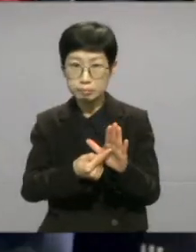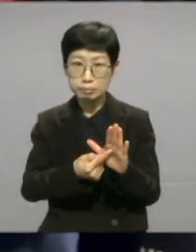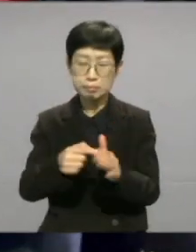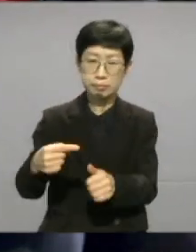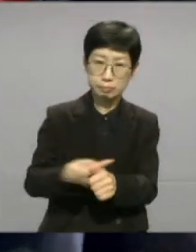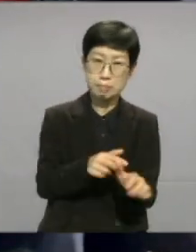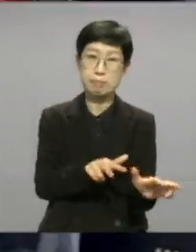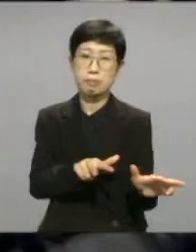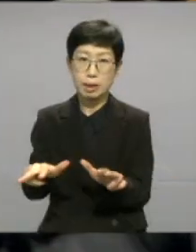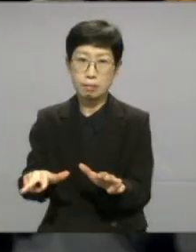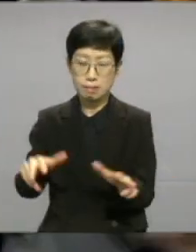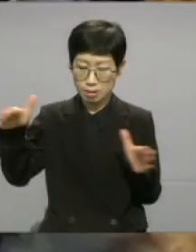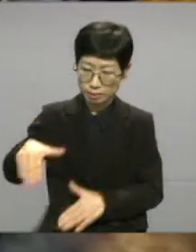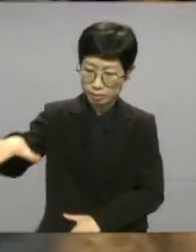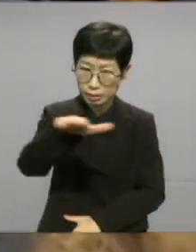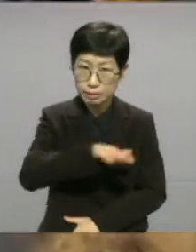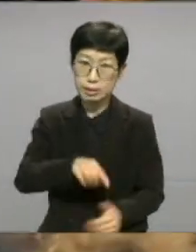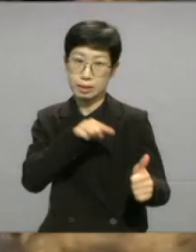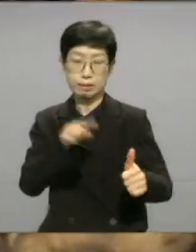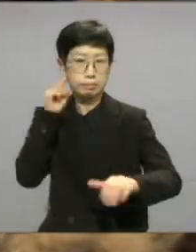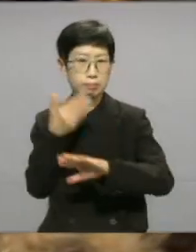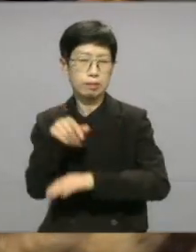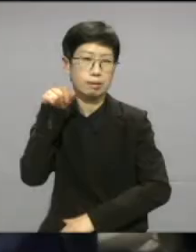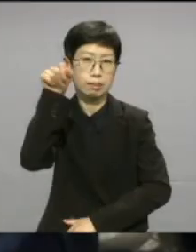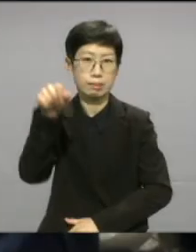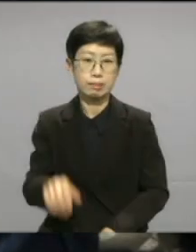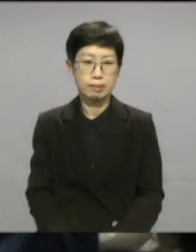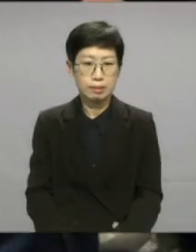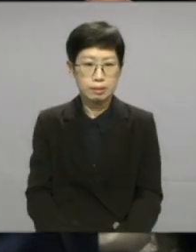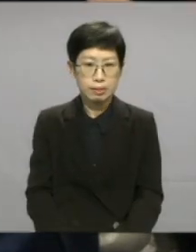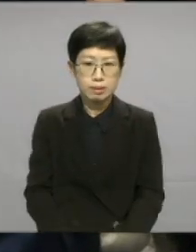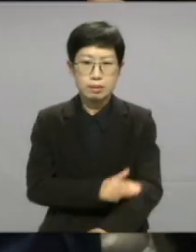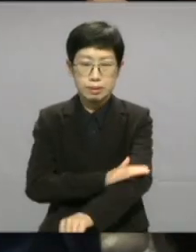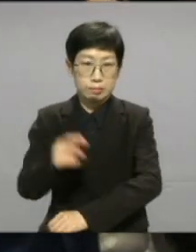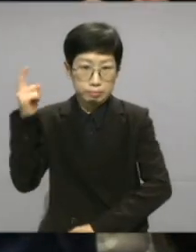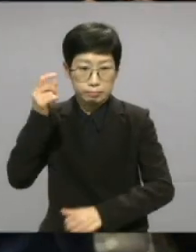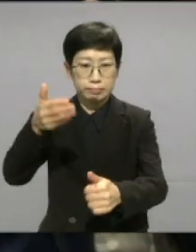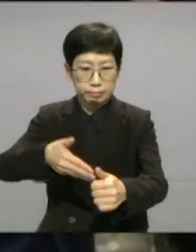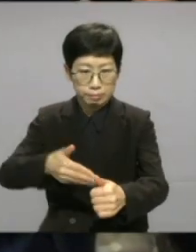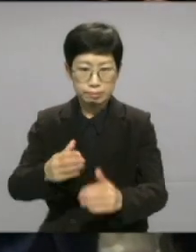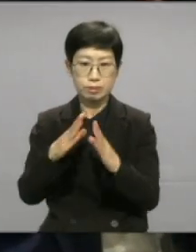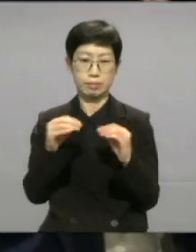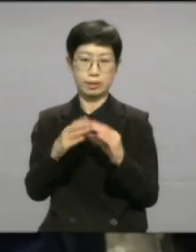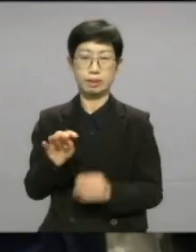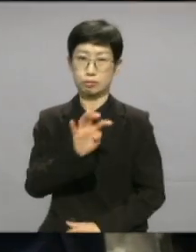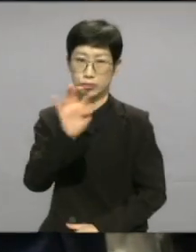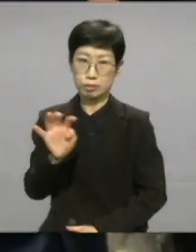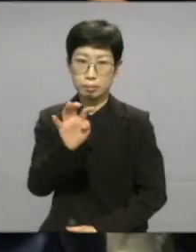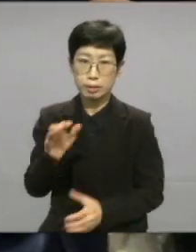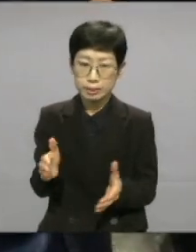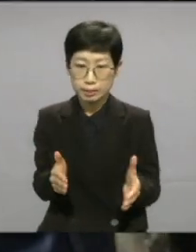학생들이 제오르제스쿠에게 반대하는 집회를 열기도 했습니다. Treziți-vă! Drumul nostru României este un drum